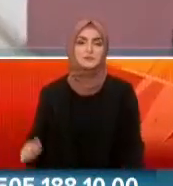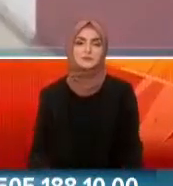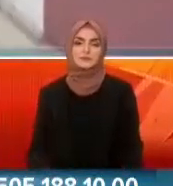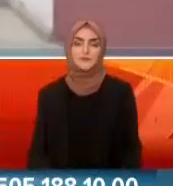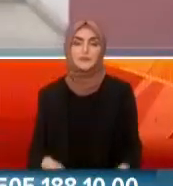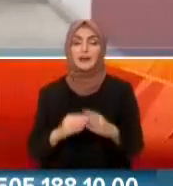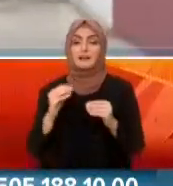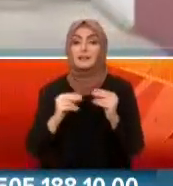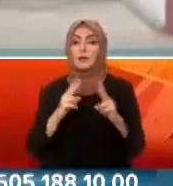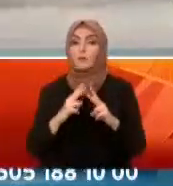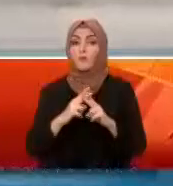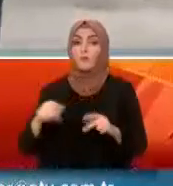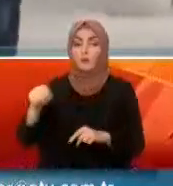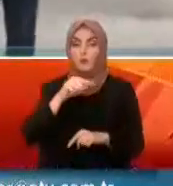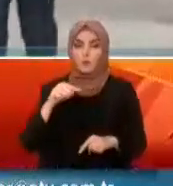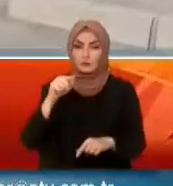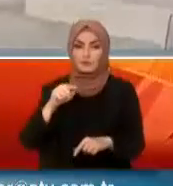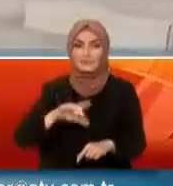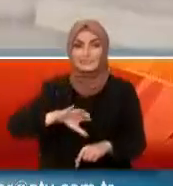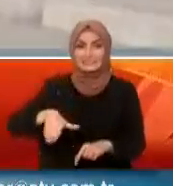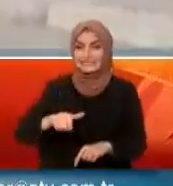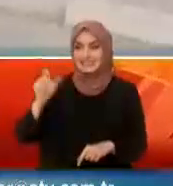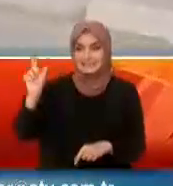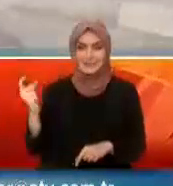Adana polisi soygunculardan birinin turuncu tabanlı